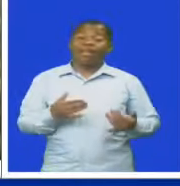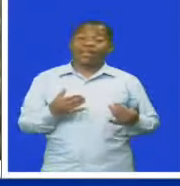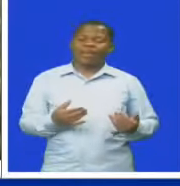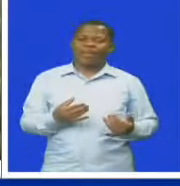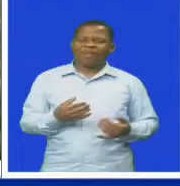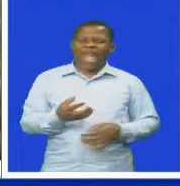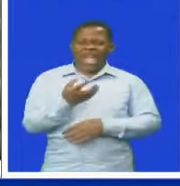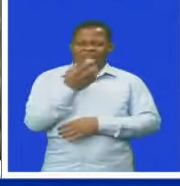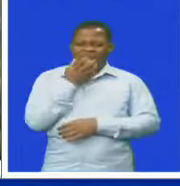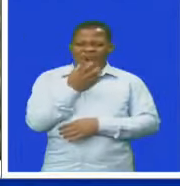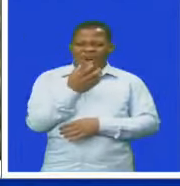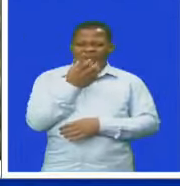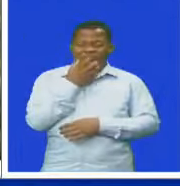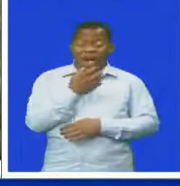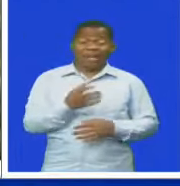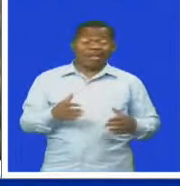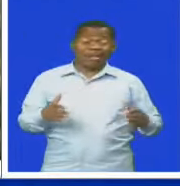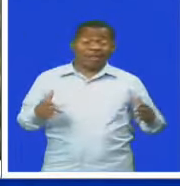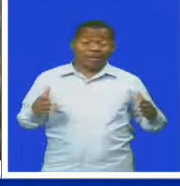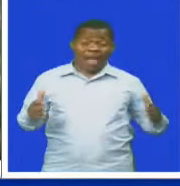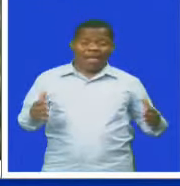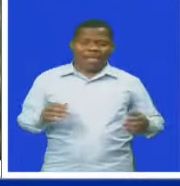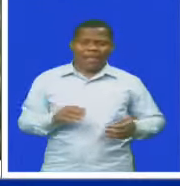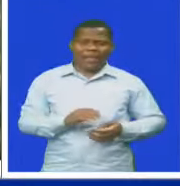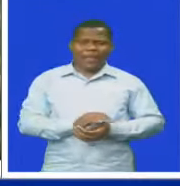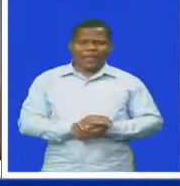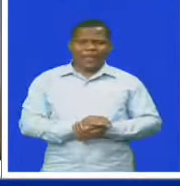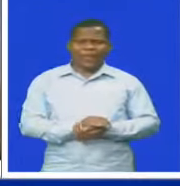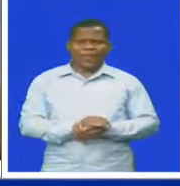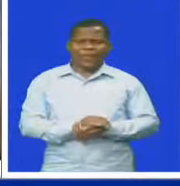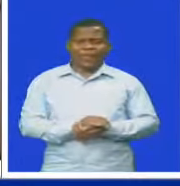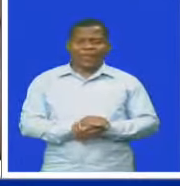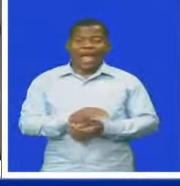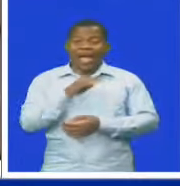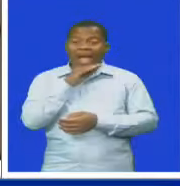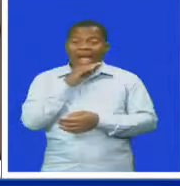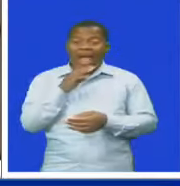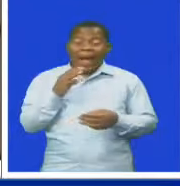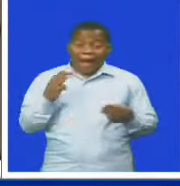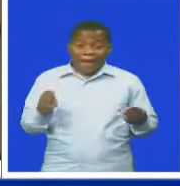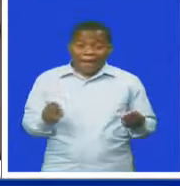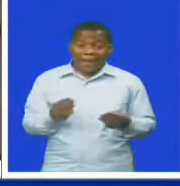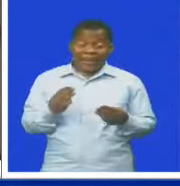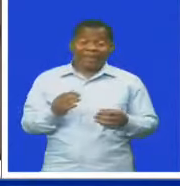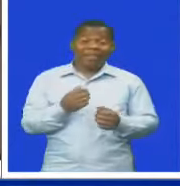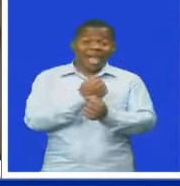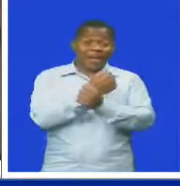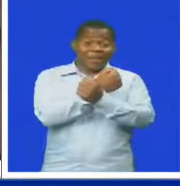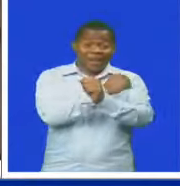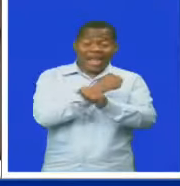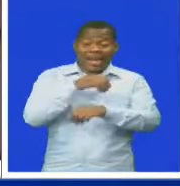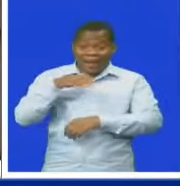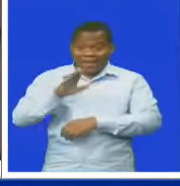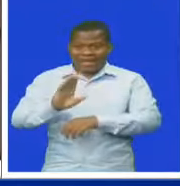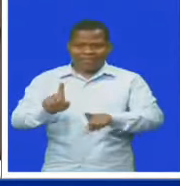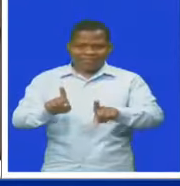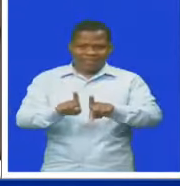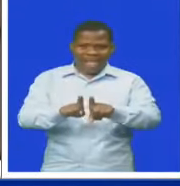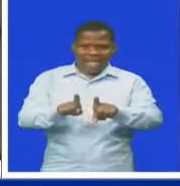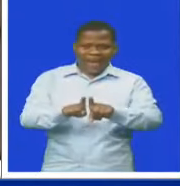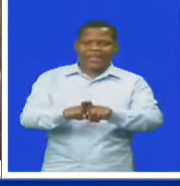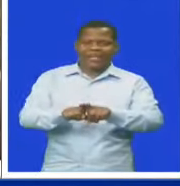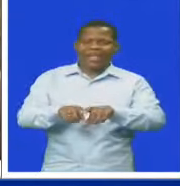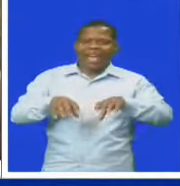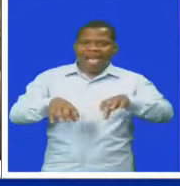lelisedulu ehlanzeni lokushisa kubita ukuthi bantfu bativikele kufaka ekhathi nemfuyo Bantfu betilwane